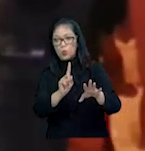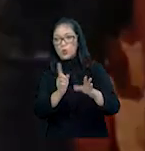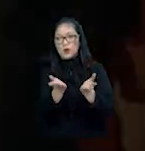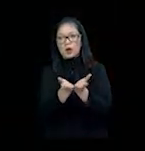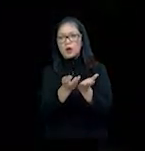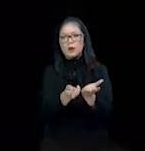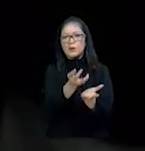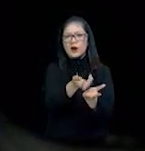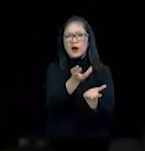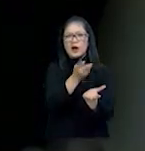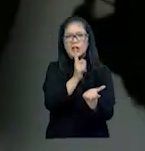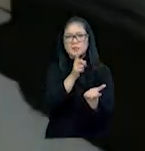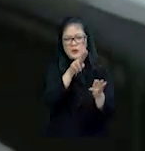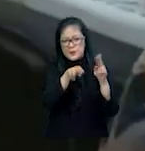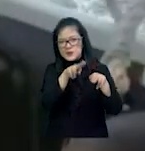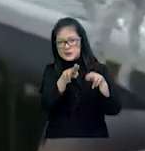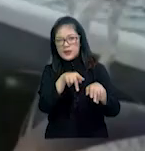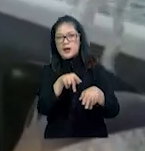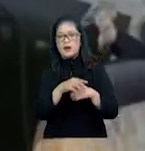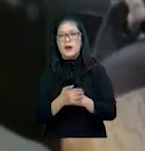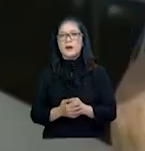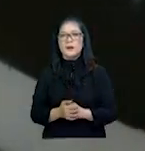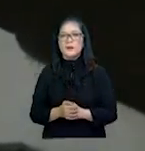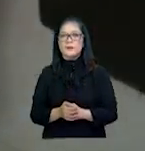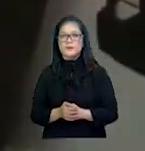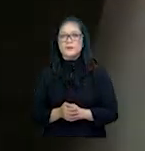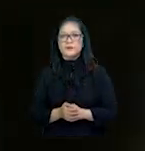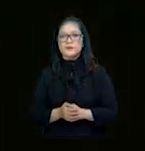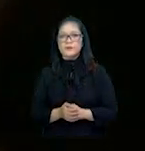ini. Dari Cilegon, Banten, Iskandar Nasution, iNews melaporkan.